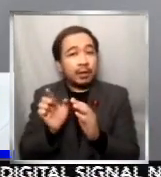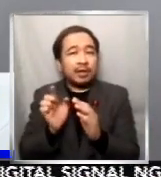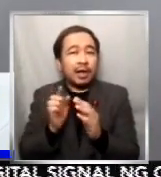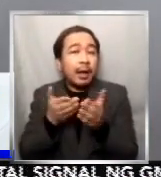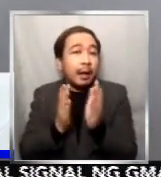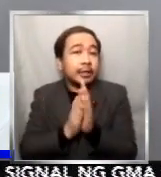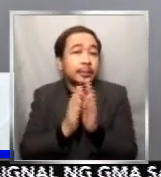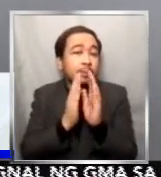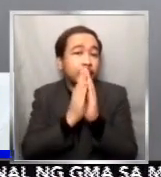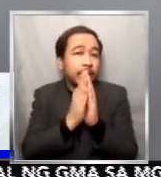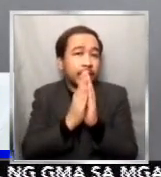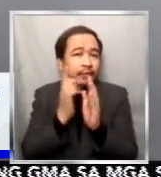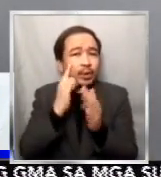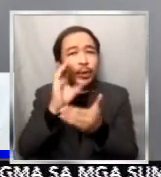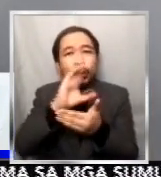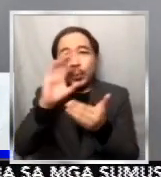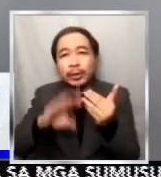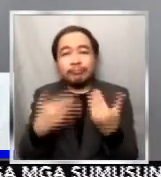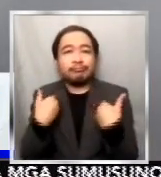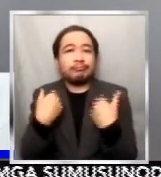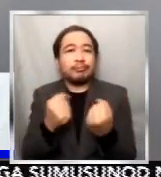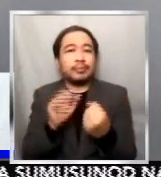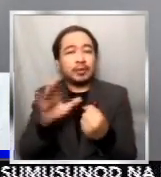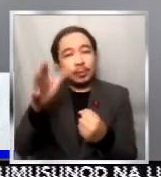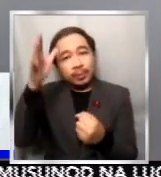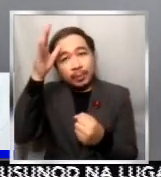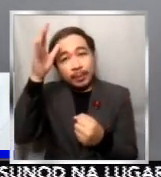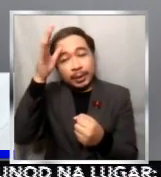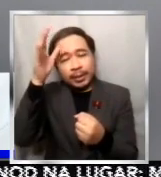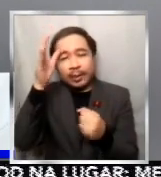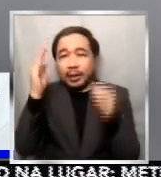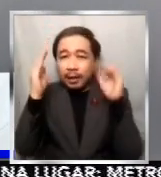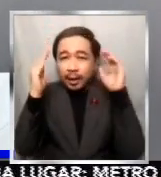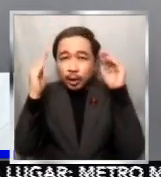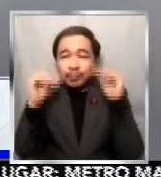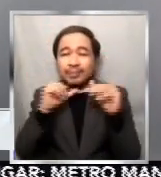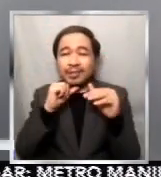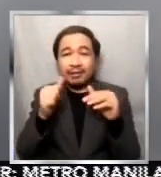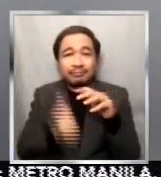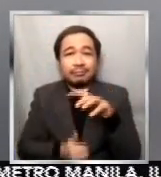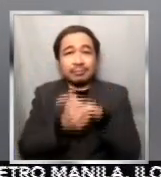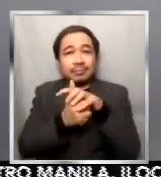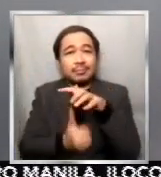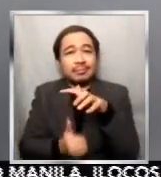tuluyang paggaling ng kanyang ama na sana raw ay huwag na magkaroon ng iba pang mga komplikasyon.